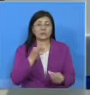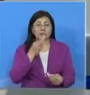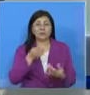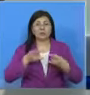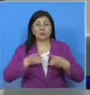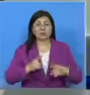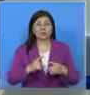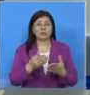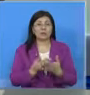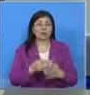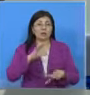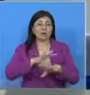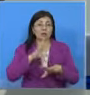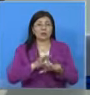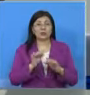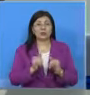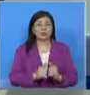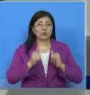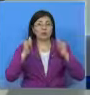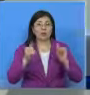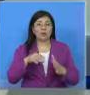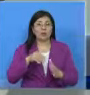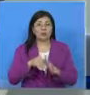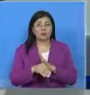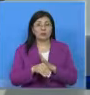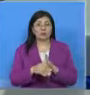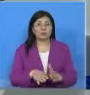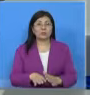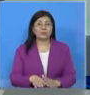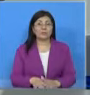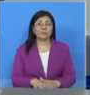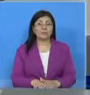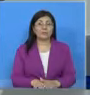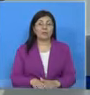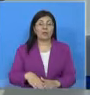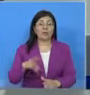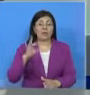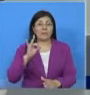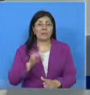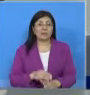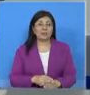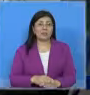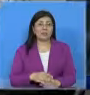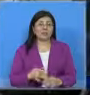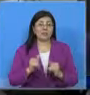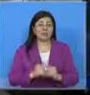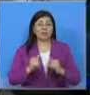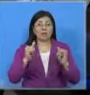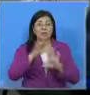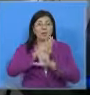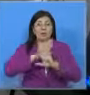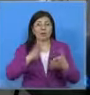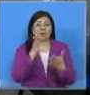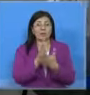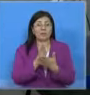арасында аурушаңдық өте көп. Оның ішінде миы, өкпенің, ішектерін дамымауы. Маман атап